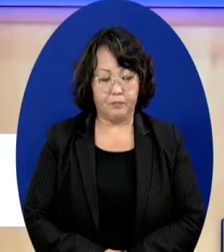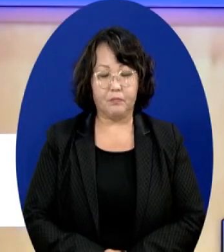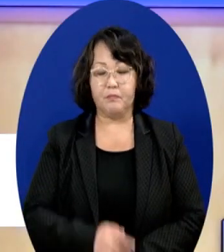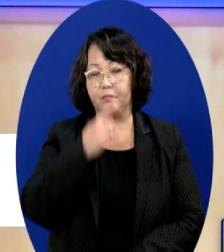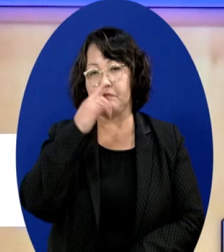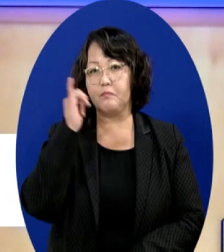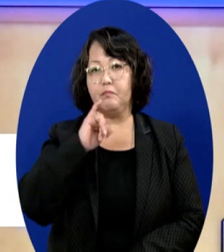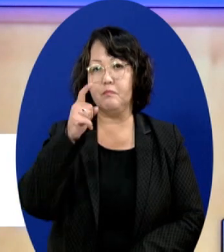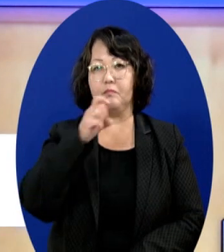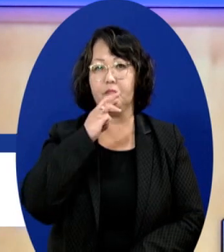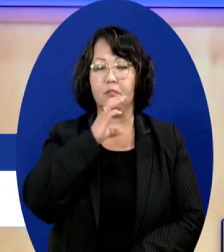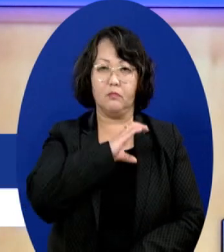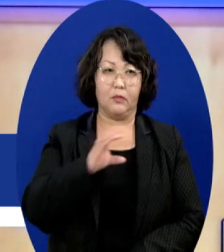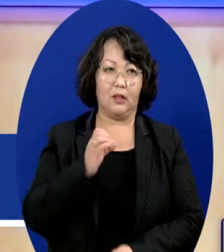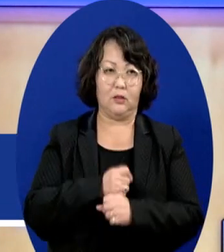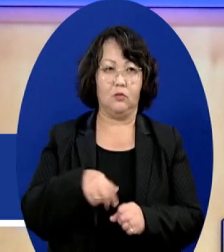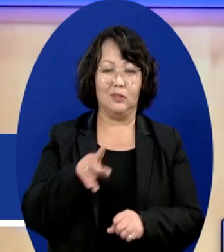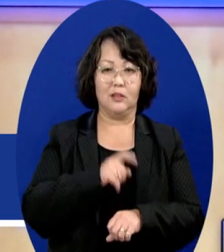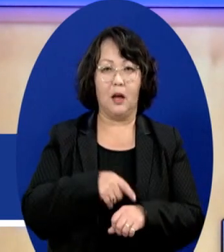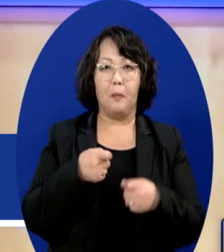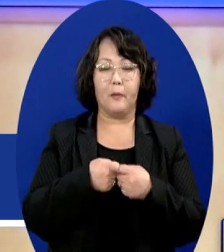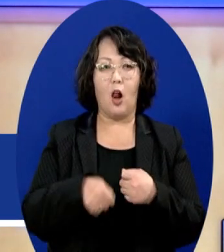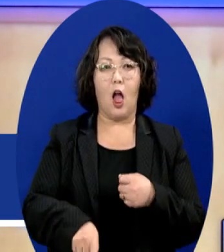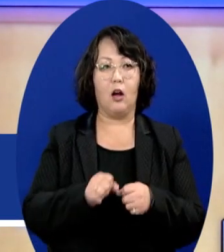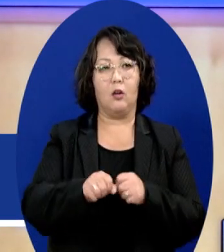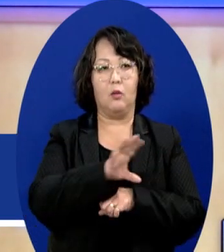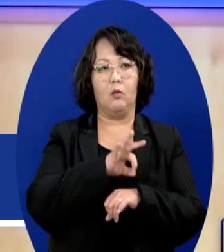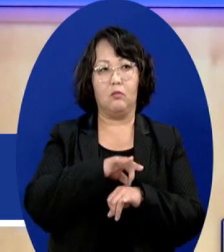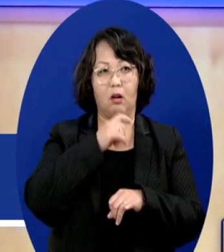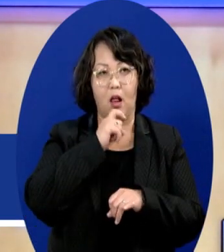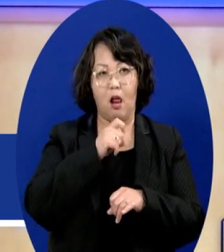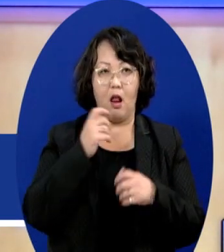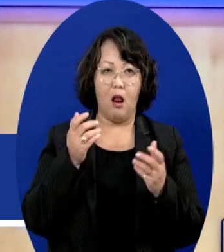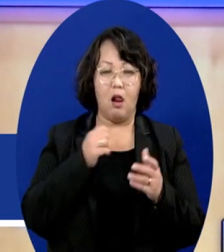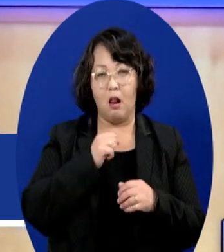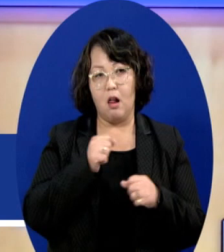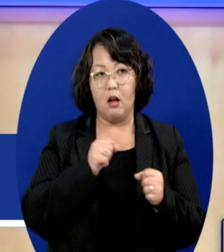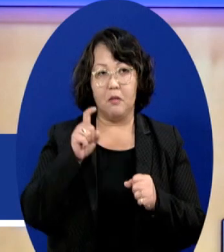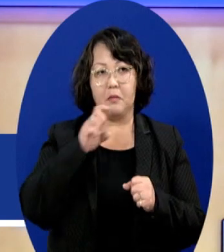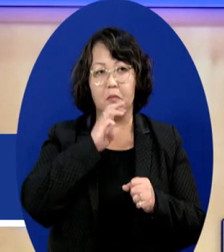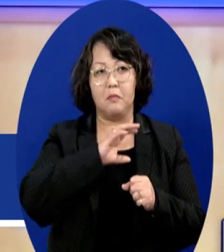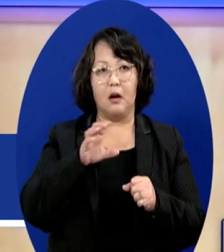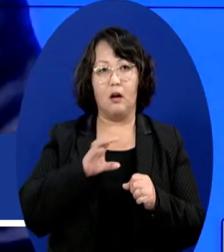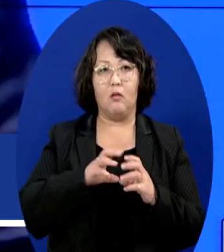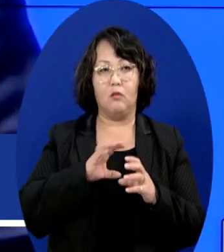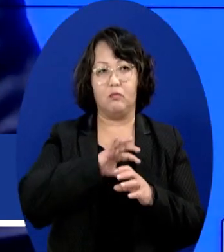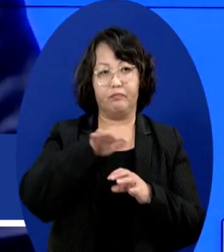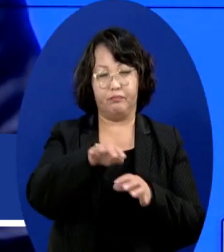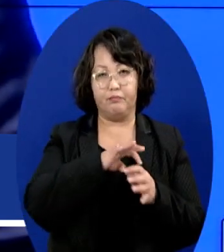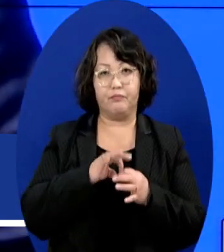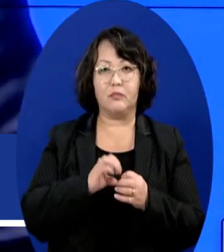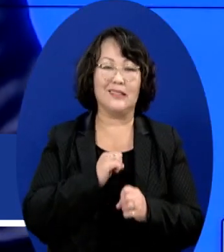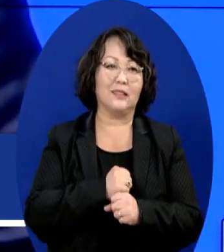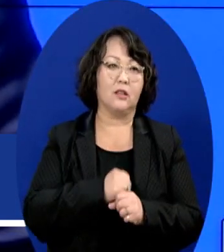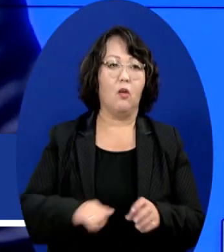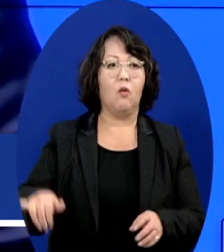Хятадын хэвлэл мэдээллийн ажилтнууд цар тахлын мэдээг цаг алдалгүй дамжуулж байлаа. Цар тахал гарснаас хойш улс орнуудын хэвлэл мэдээллийн байгууллагууд хамтран ажиллаж байна.